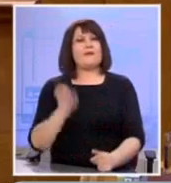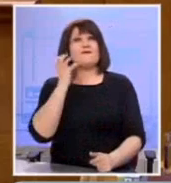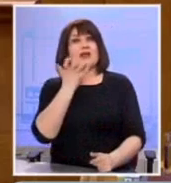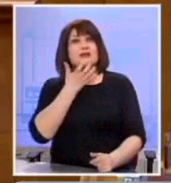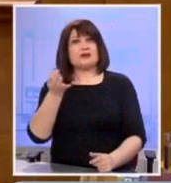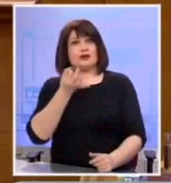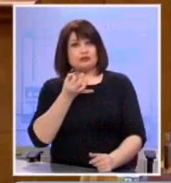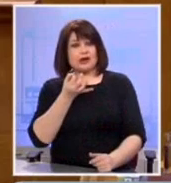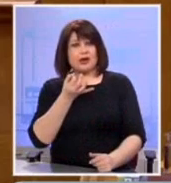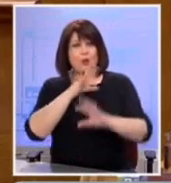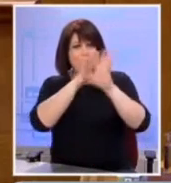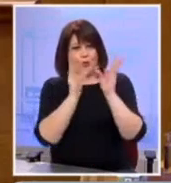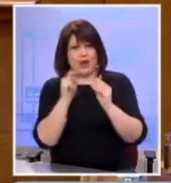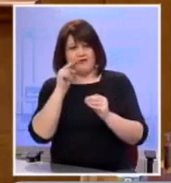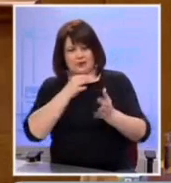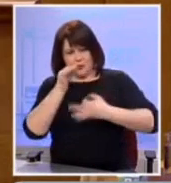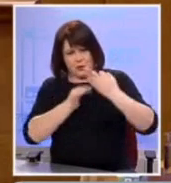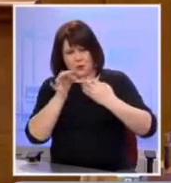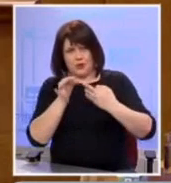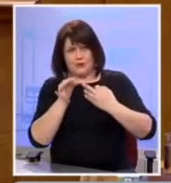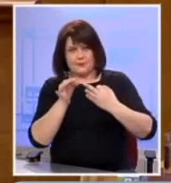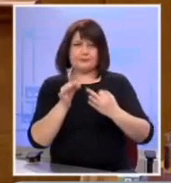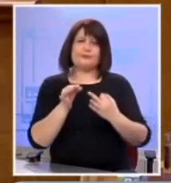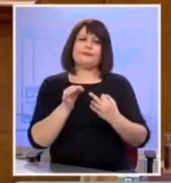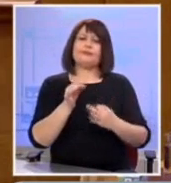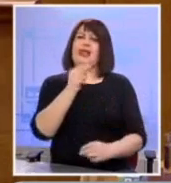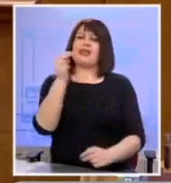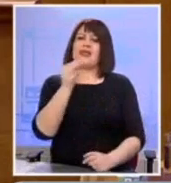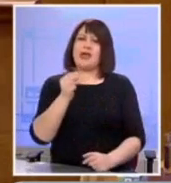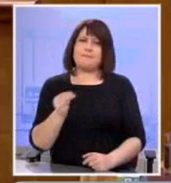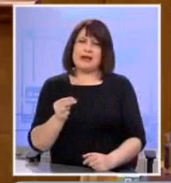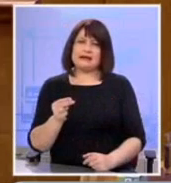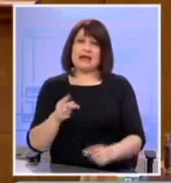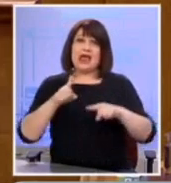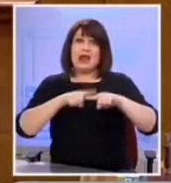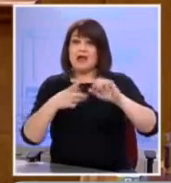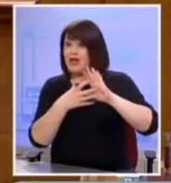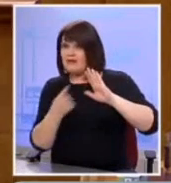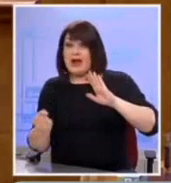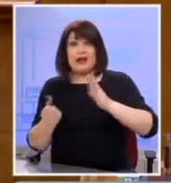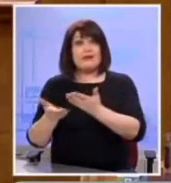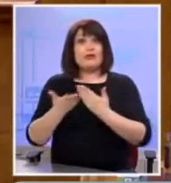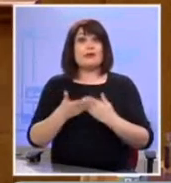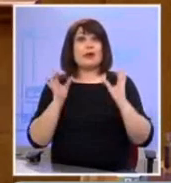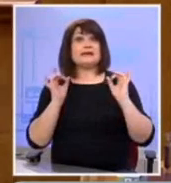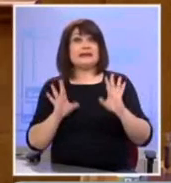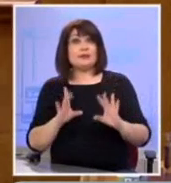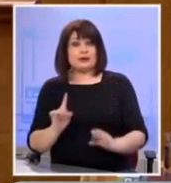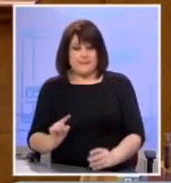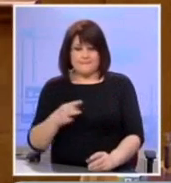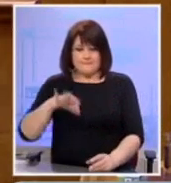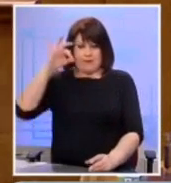για αυτά τα προφανή τα οποία σας είπα, από τα οποία έχει εξαιρεθεί η χώρα, μονομερός,